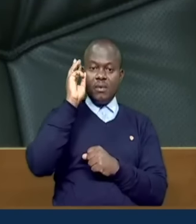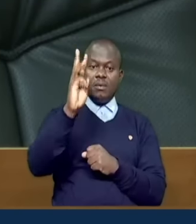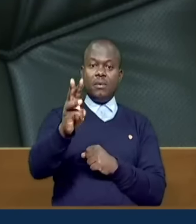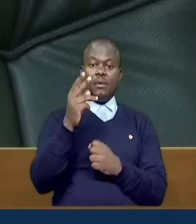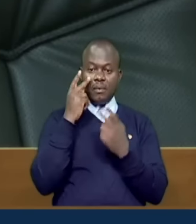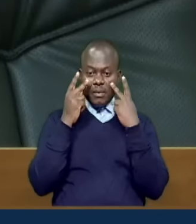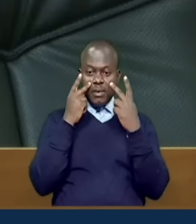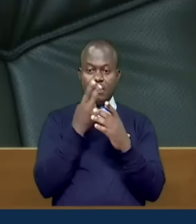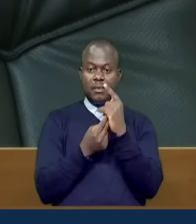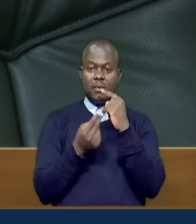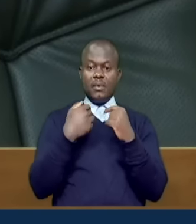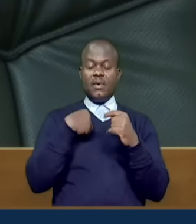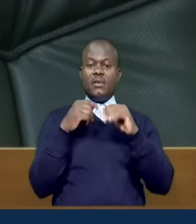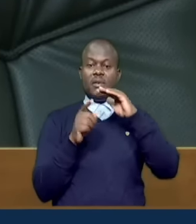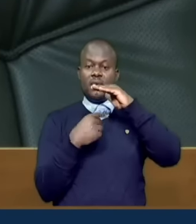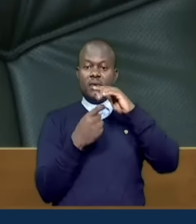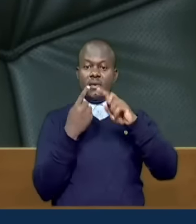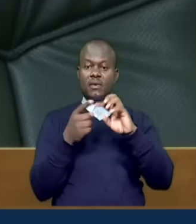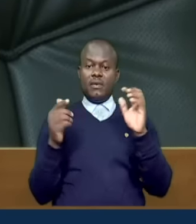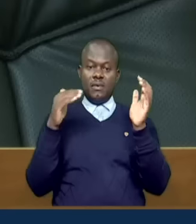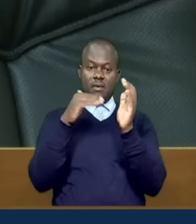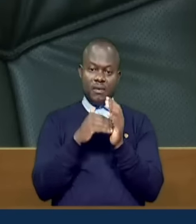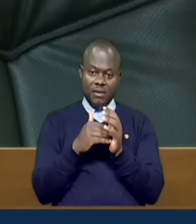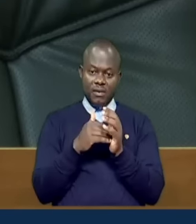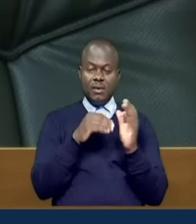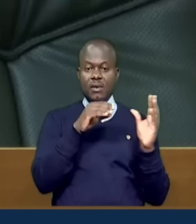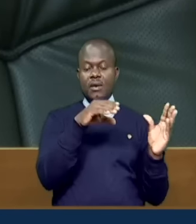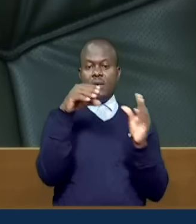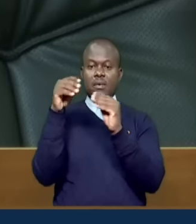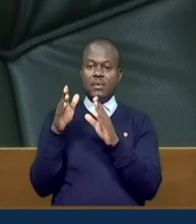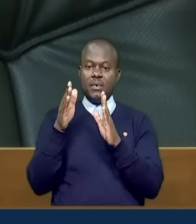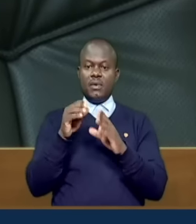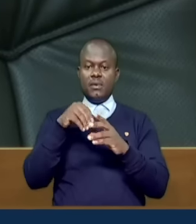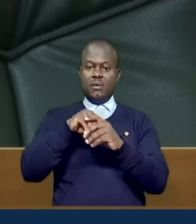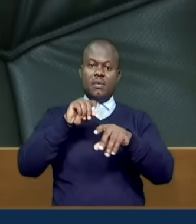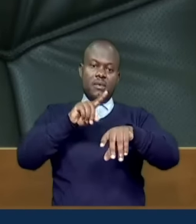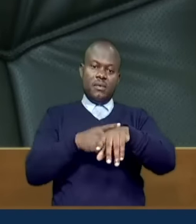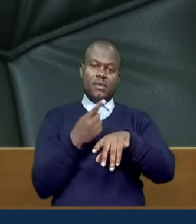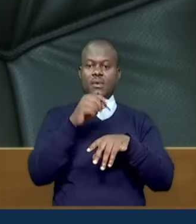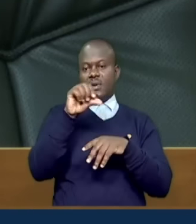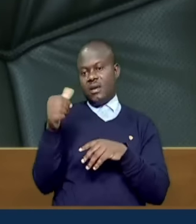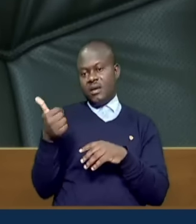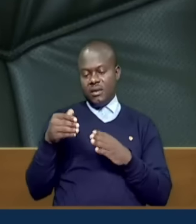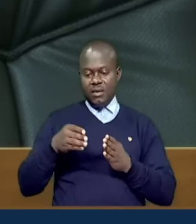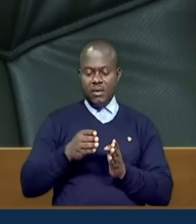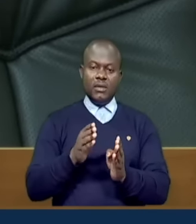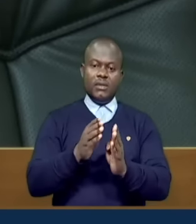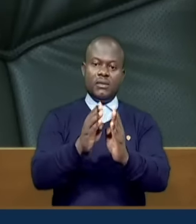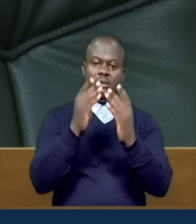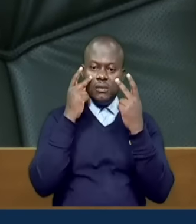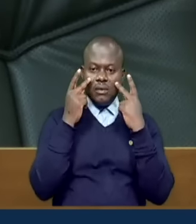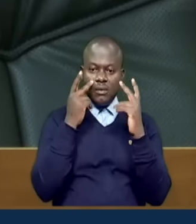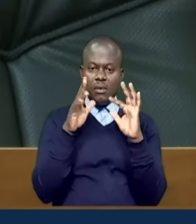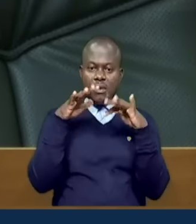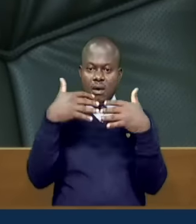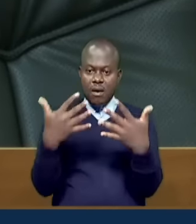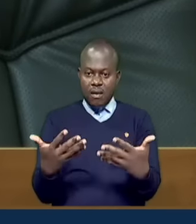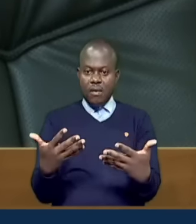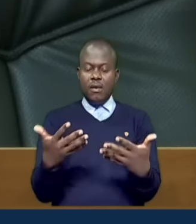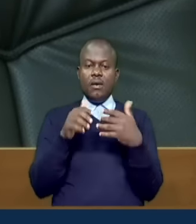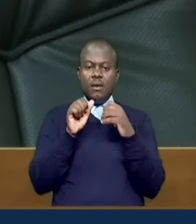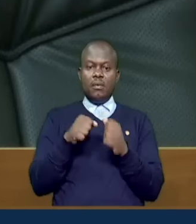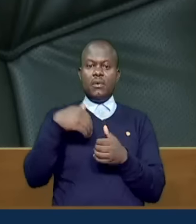bombi abafite iyo stati ndetse n'abimukira mu gihe hari izindi nzira zo kureba uko